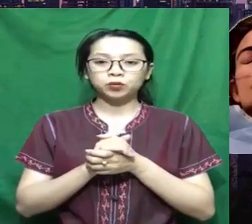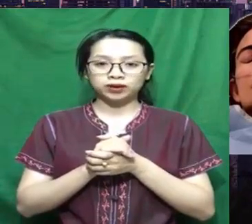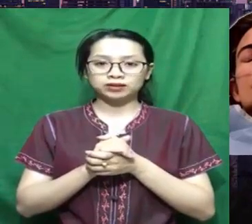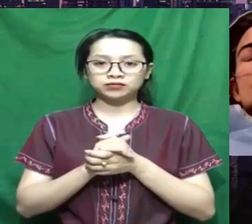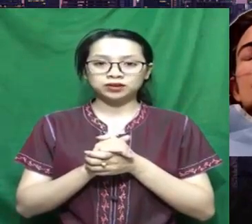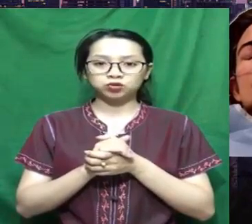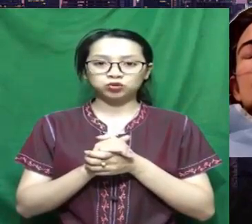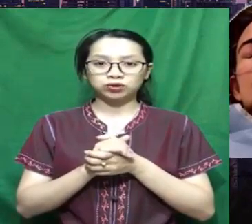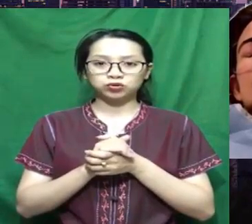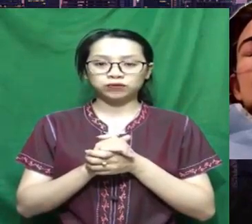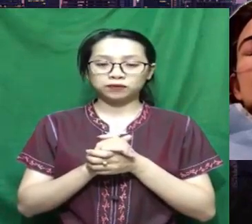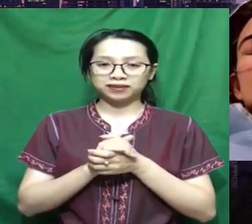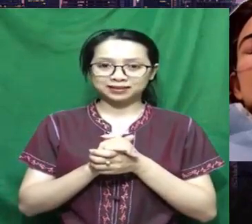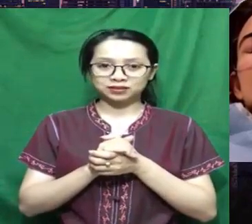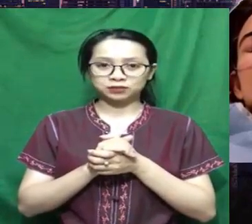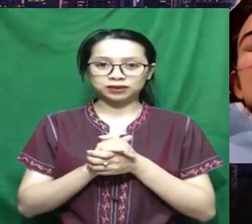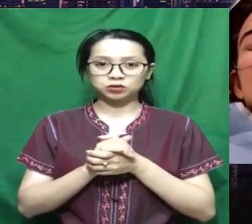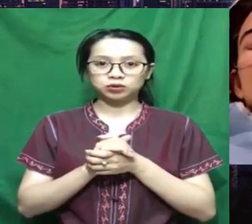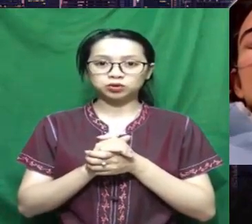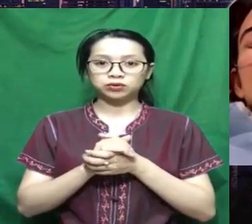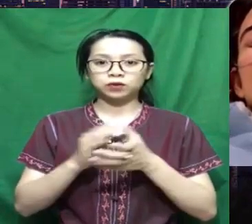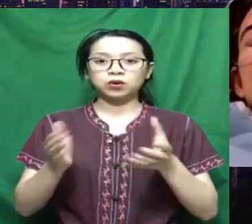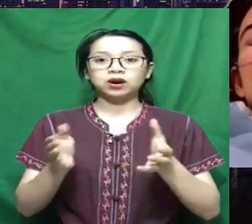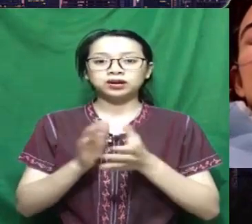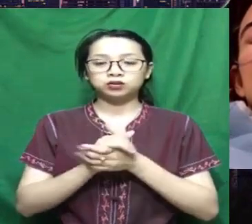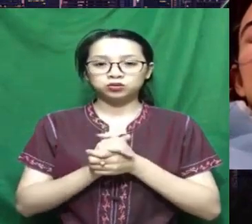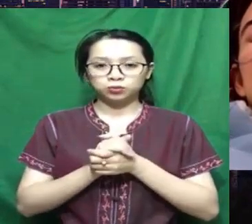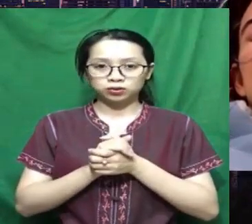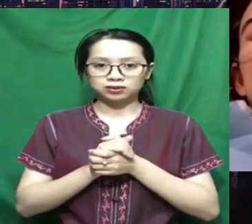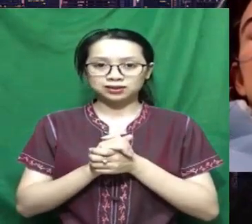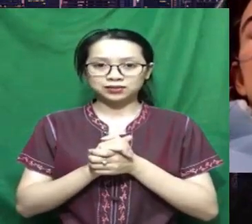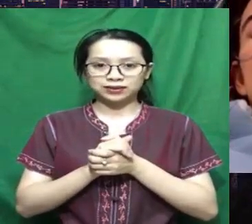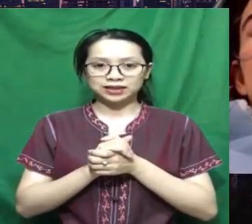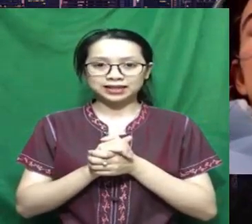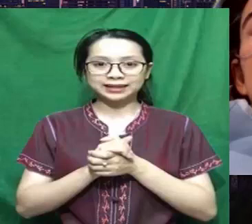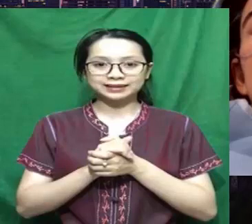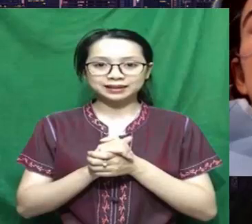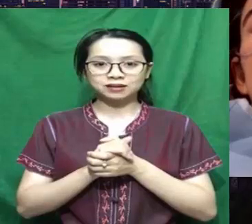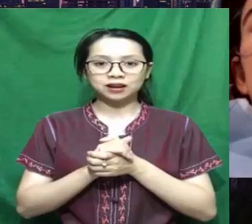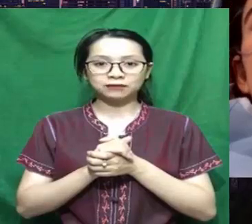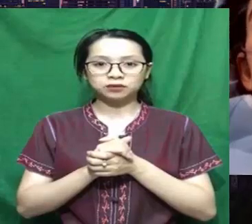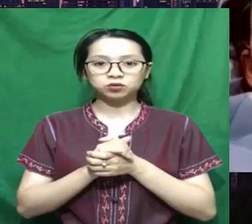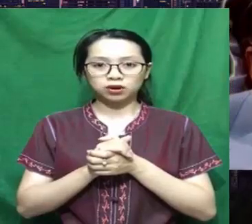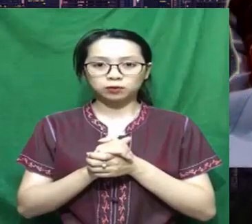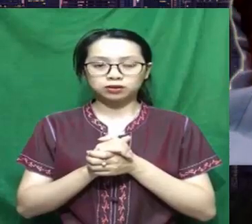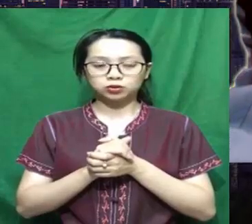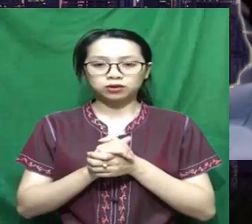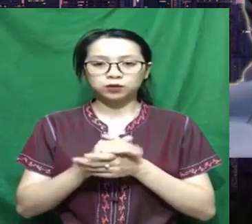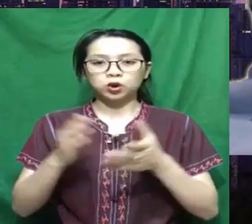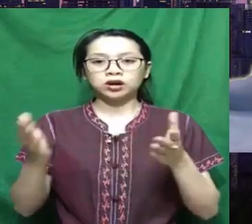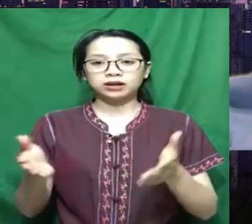lendemain au lit avec Ben, mais elle sera un peu confuse quant à la façon dont elle s'est retrouvée là-bas.